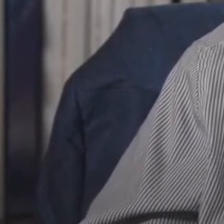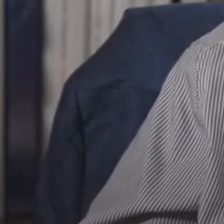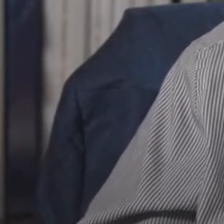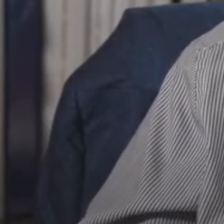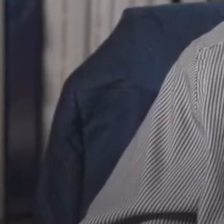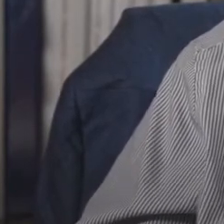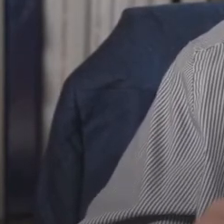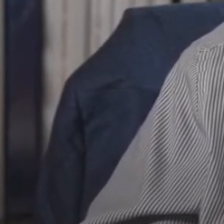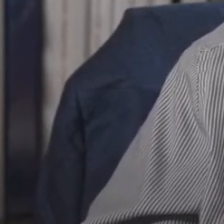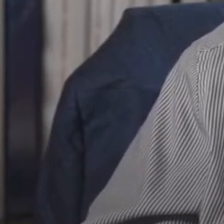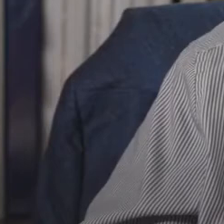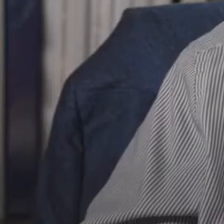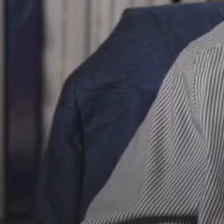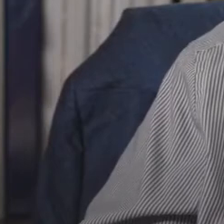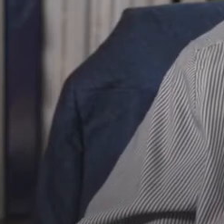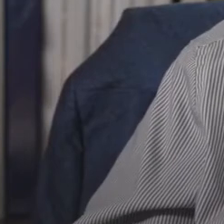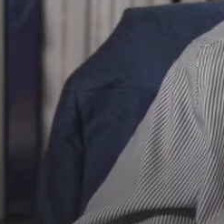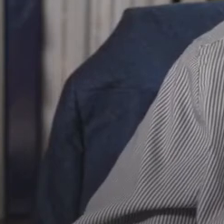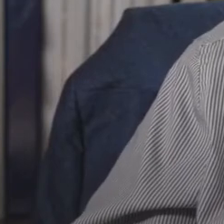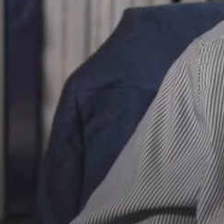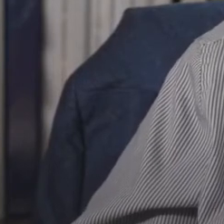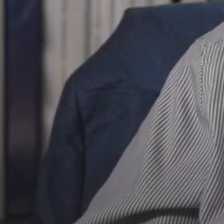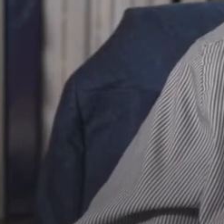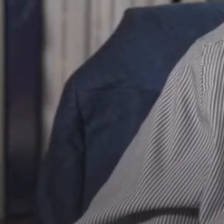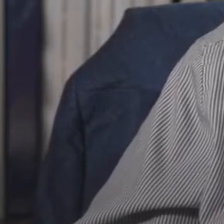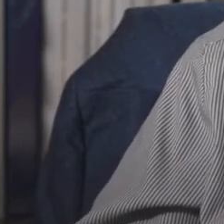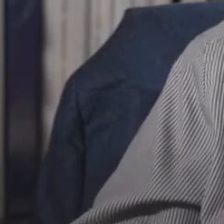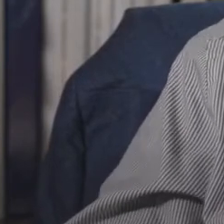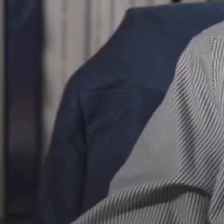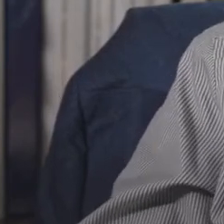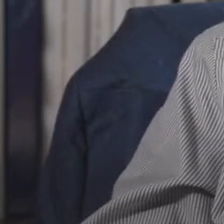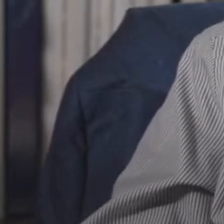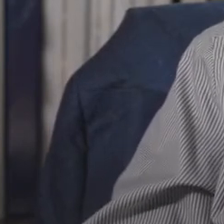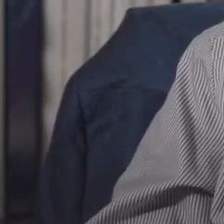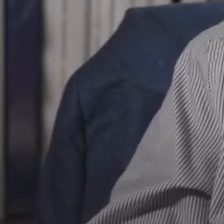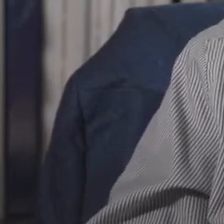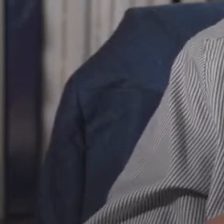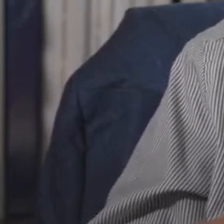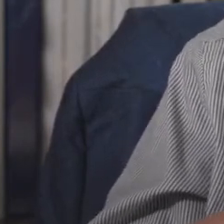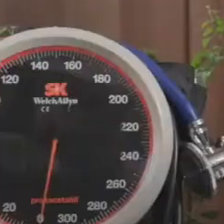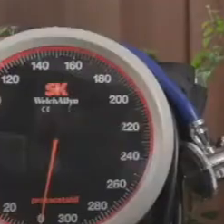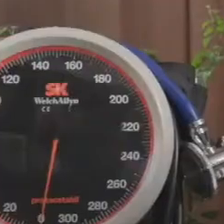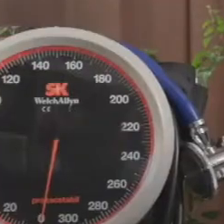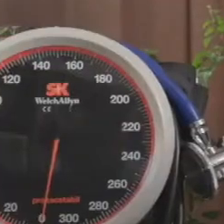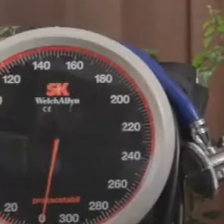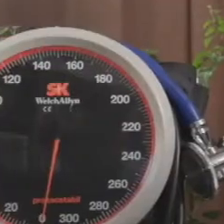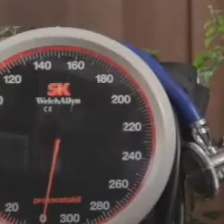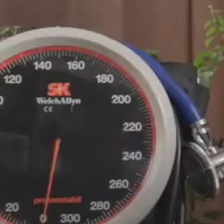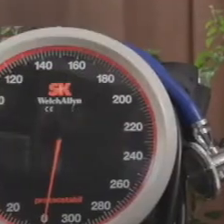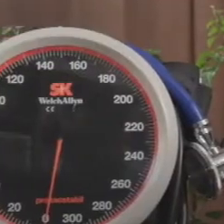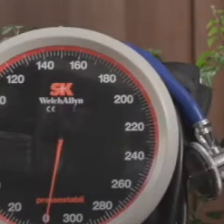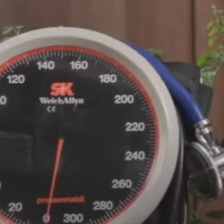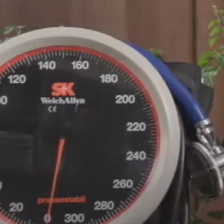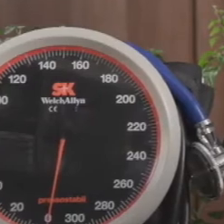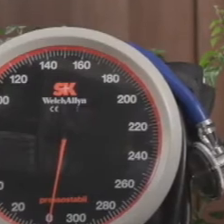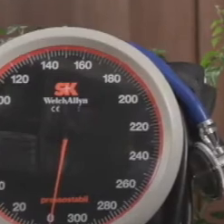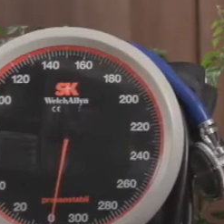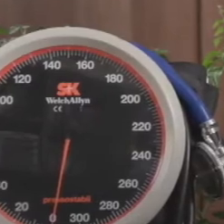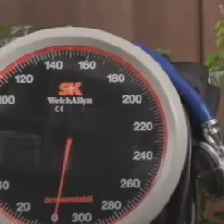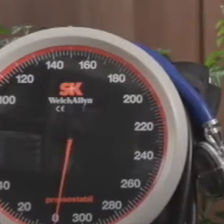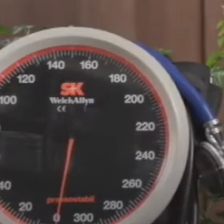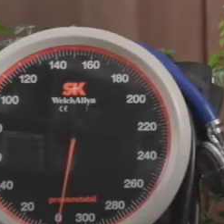zwangerschap, mits die blijft bestaan. En dat is op zich ook wel logisch, want de oestrogestan die wij gebruiken als natuurlijk